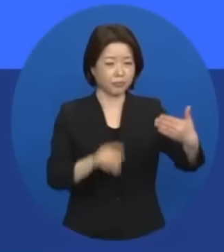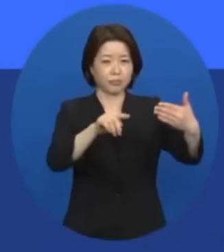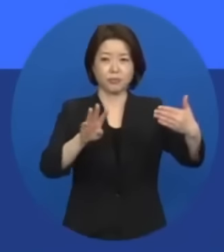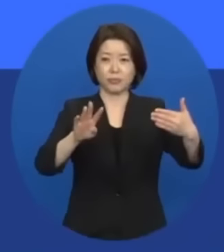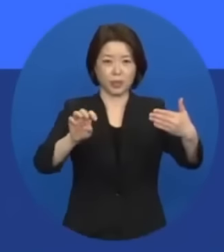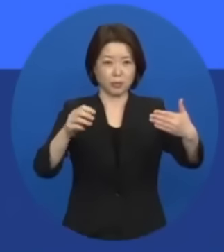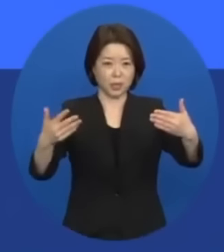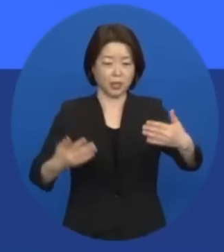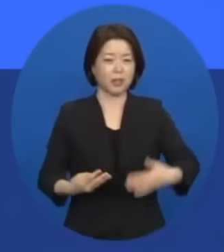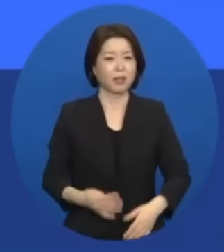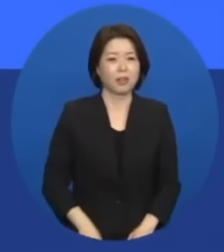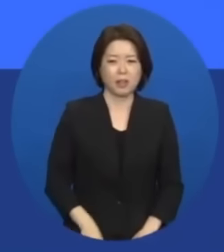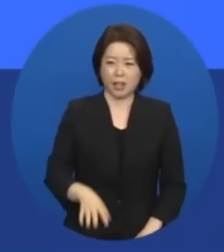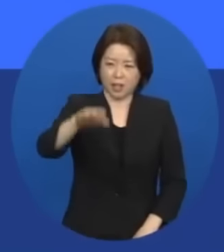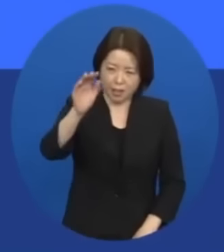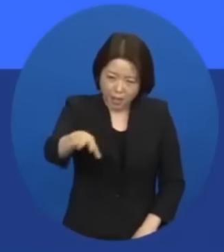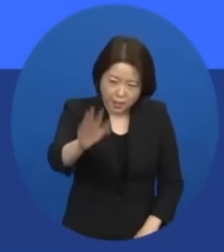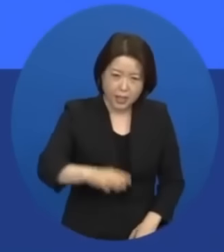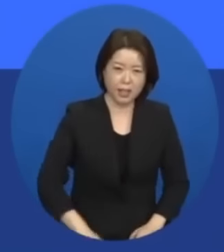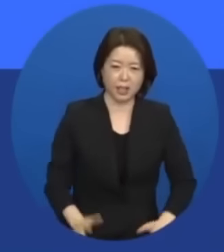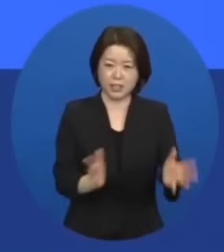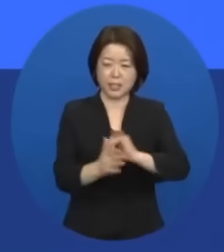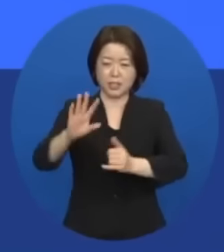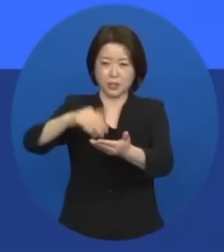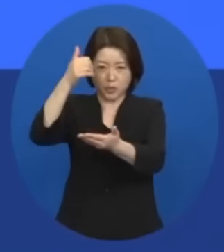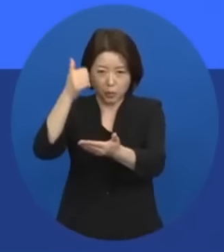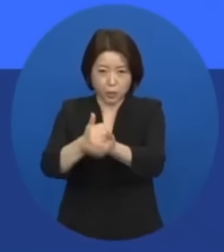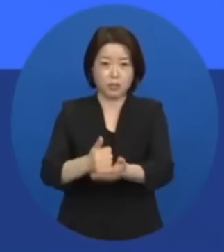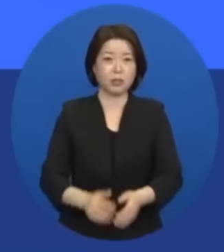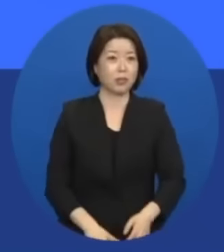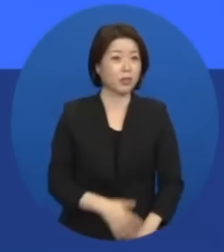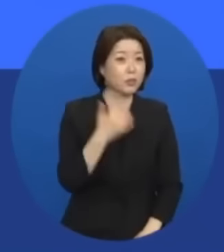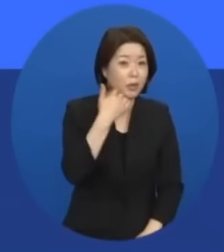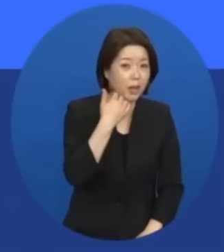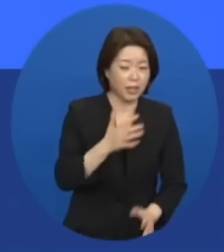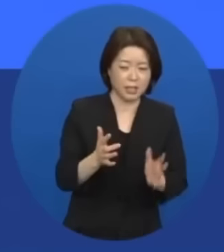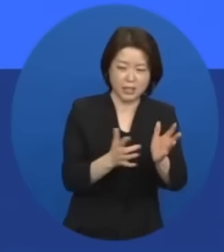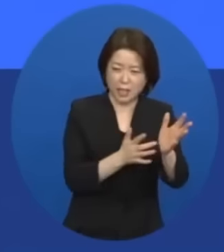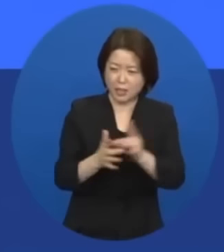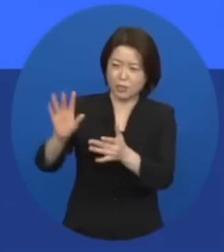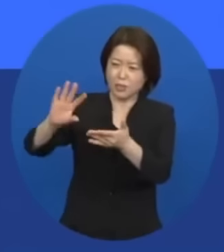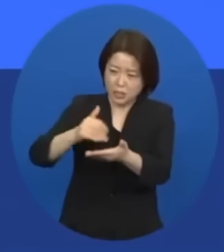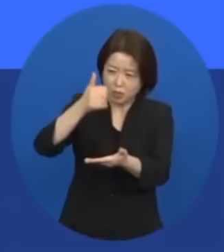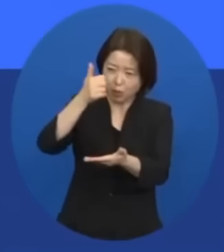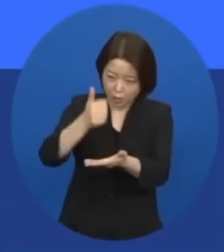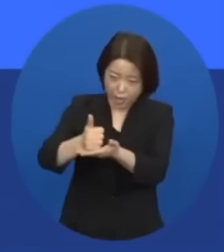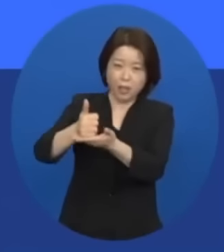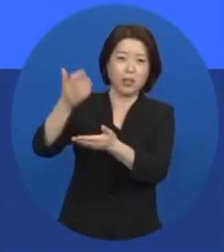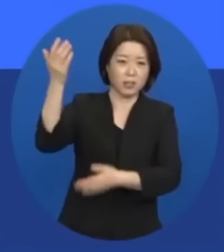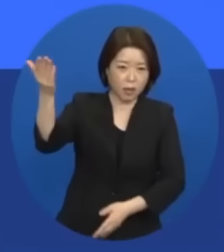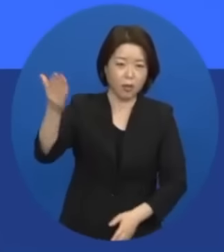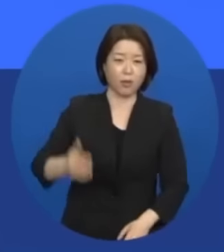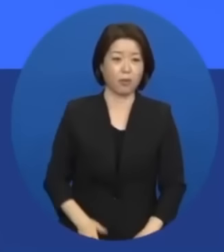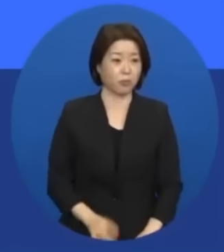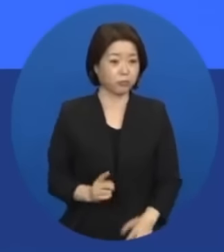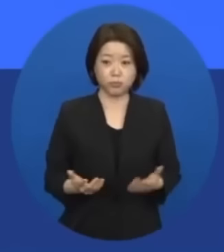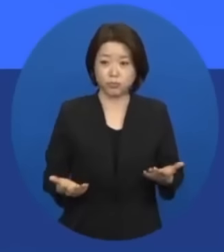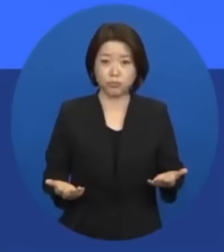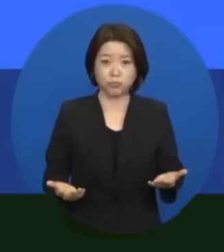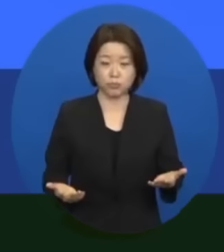선포합니다 베드로가 이르되 애니야 예수 그리스도께서 누가요 예수 그리스도께서 그분이 어디